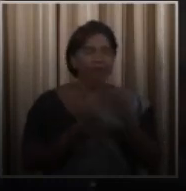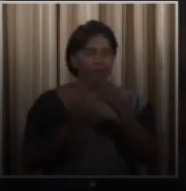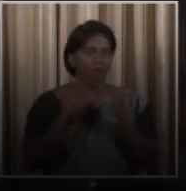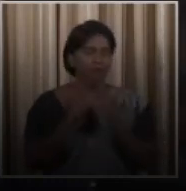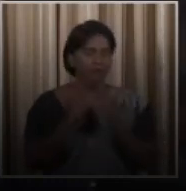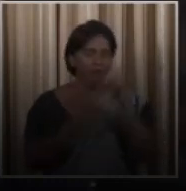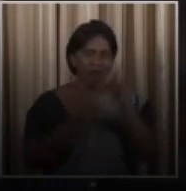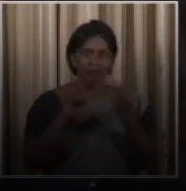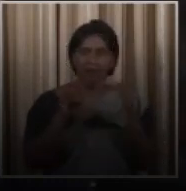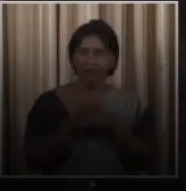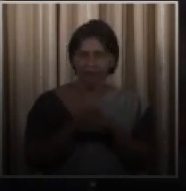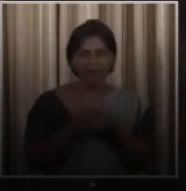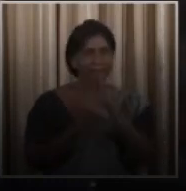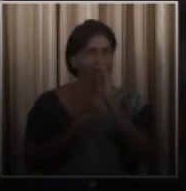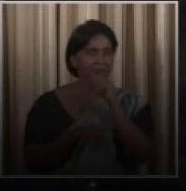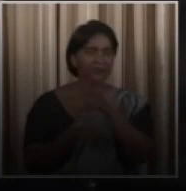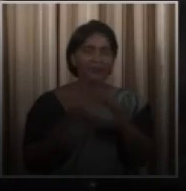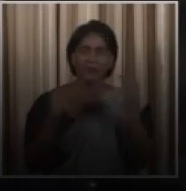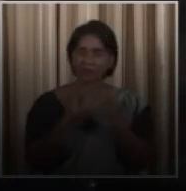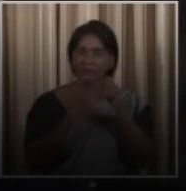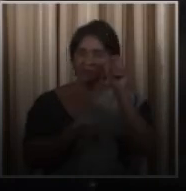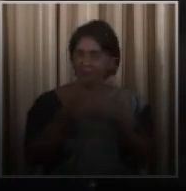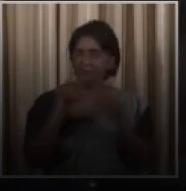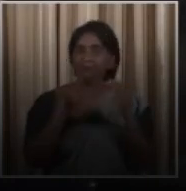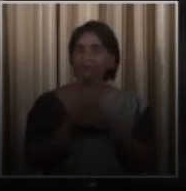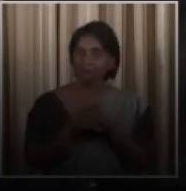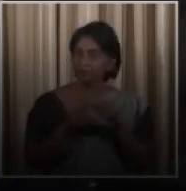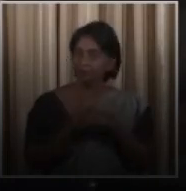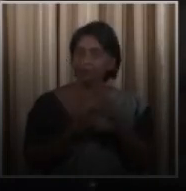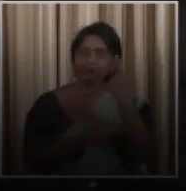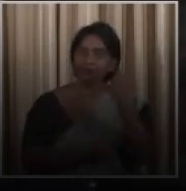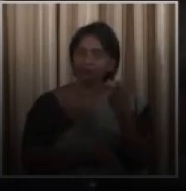සමානුපාතික නියෝජන ක්‍රමය. ඒ සමානුපාතික නියෝජන ක්‍රමය යටතේ